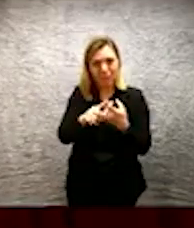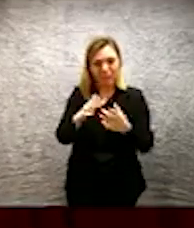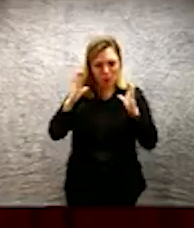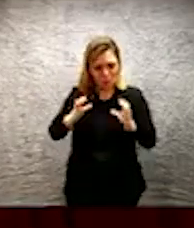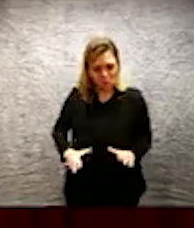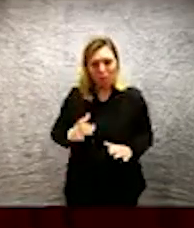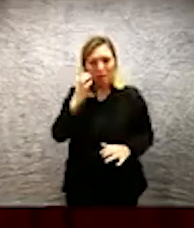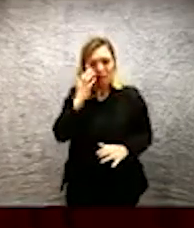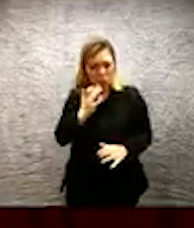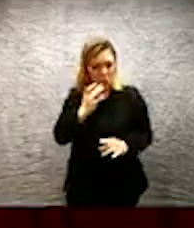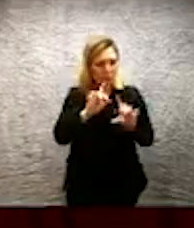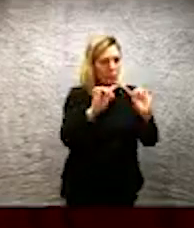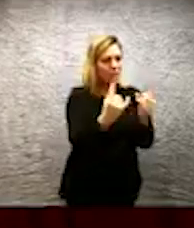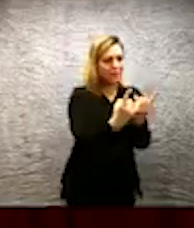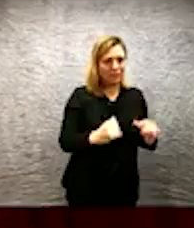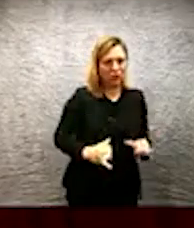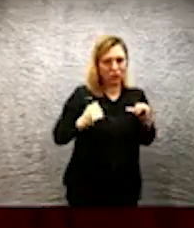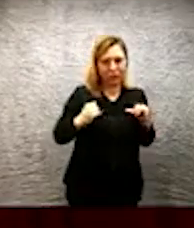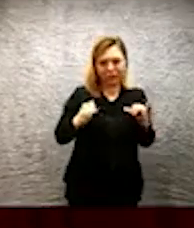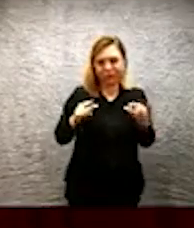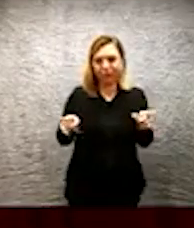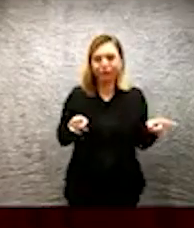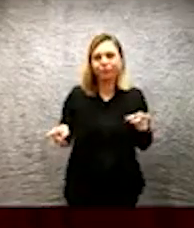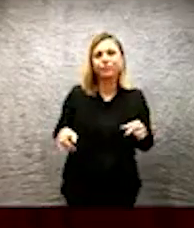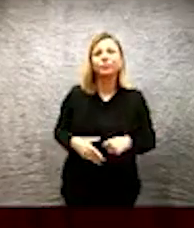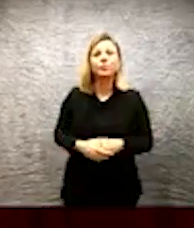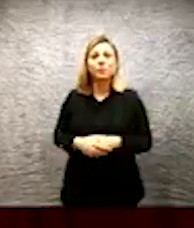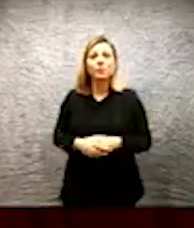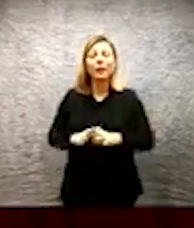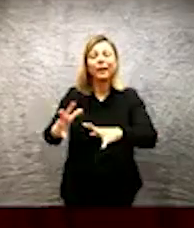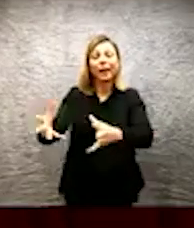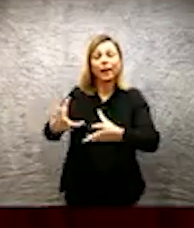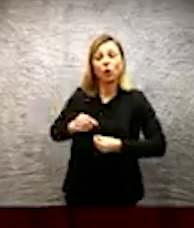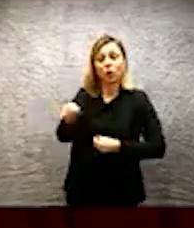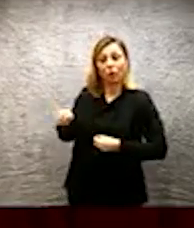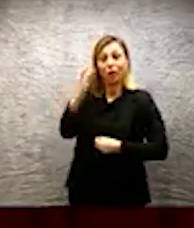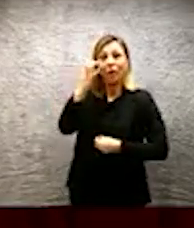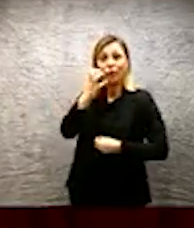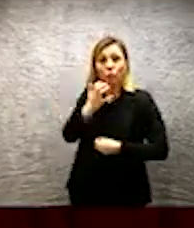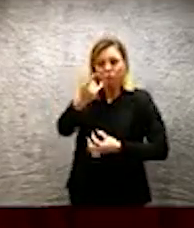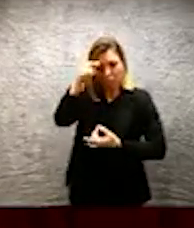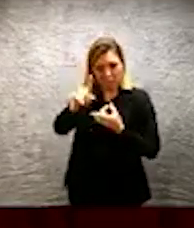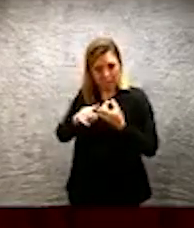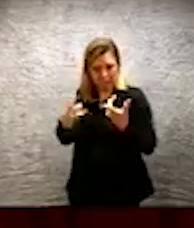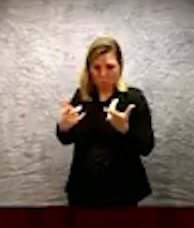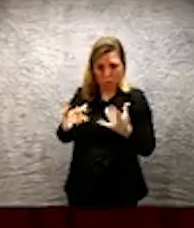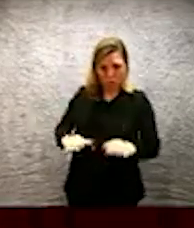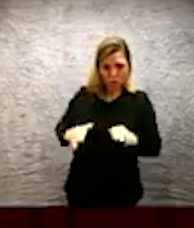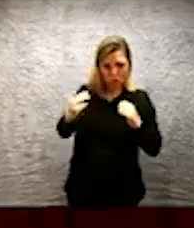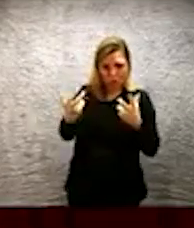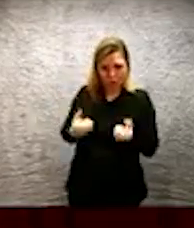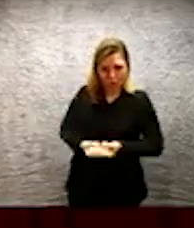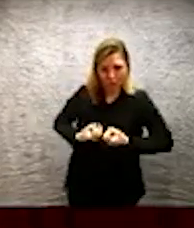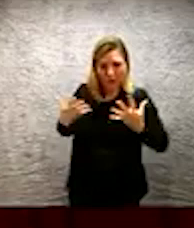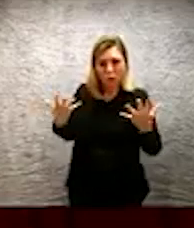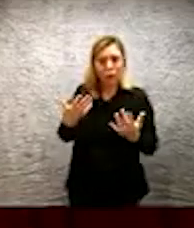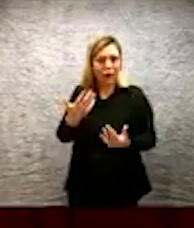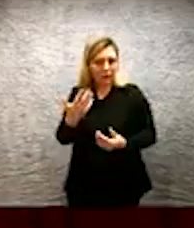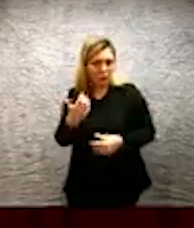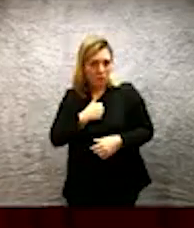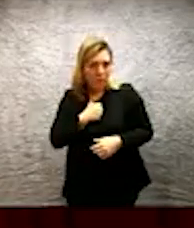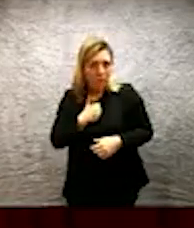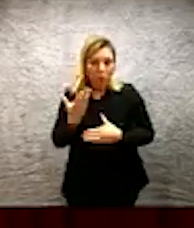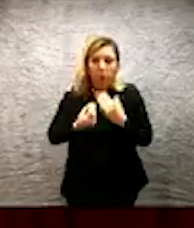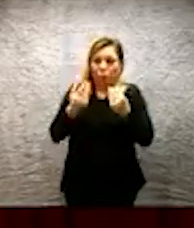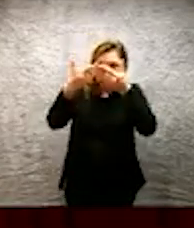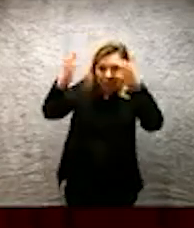Voilà. Donc l'accueil ado aura pour objectif d'aider les jeunes à s'épanouir personnellement, s'ouvrir au